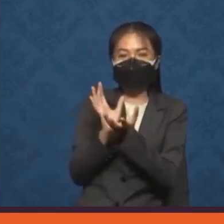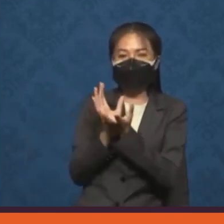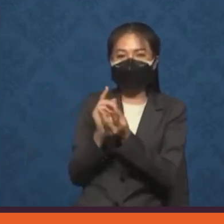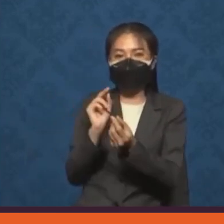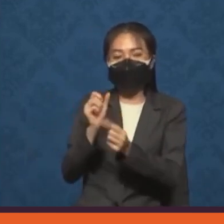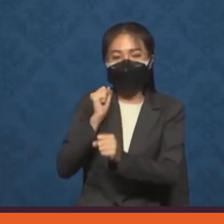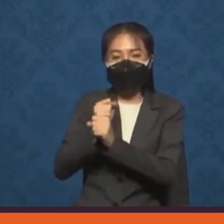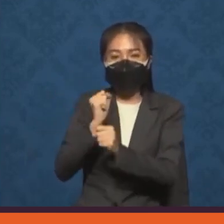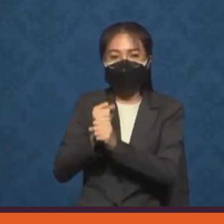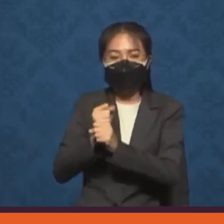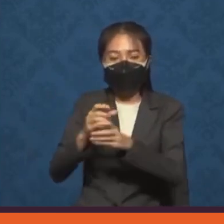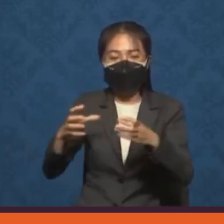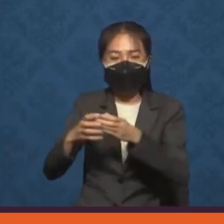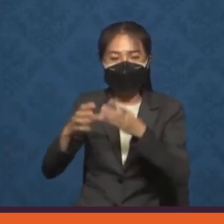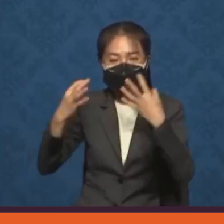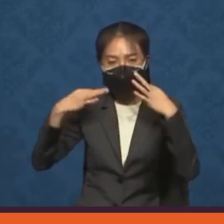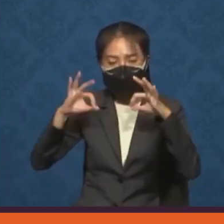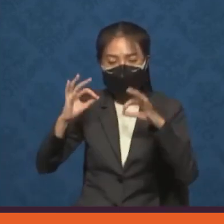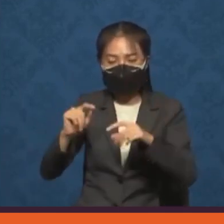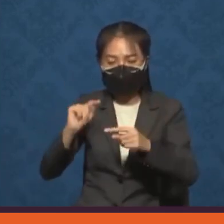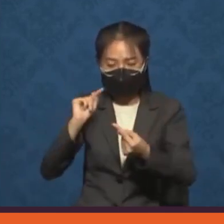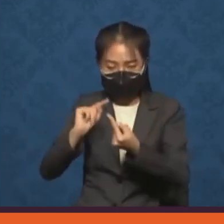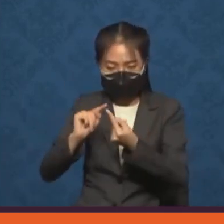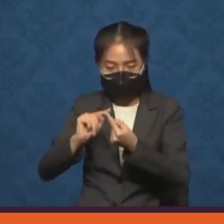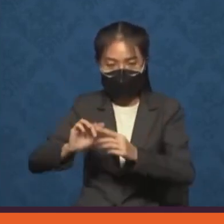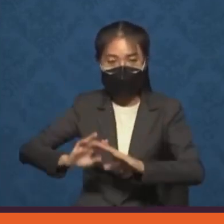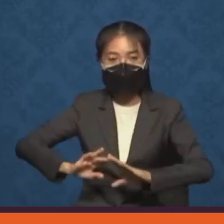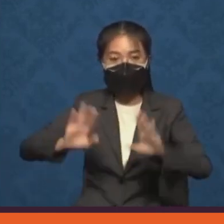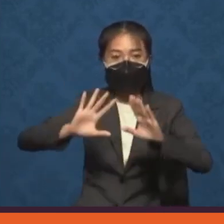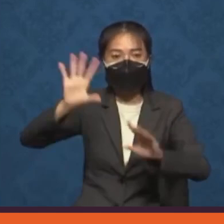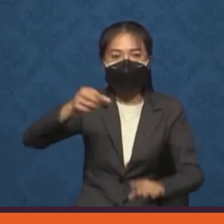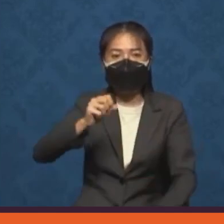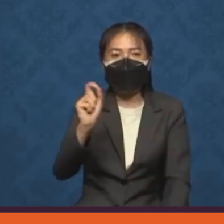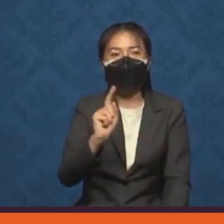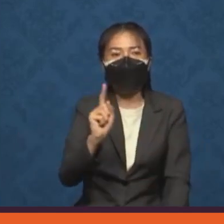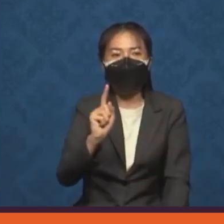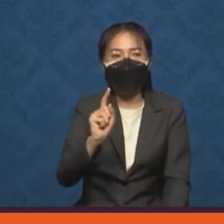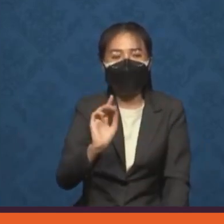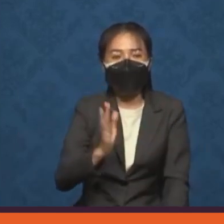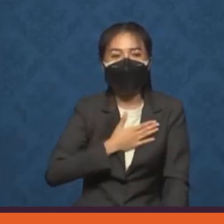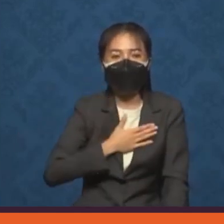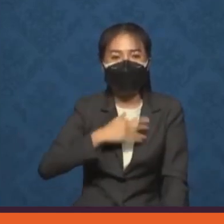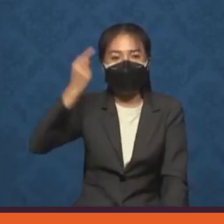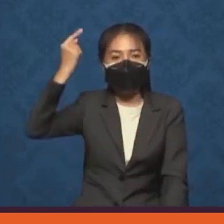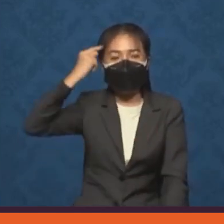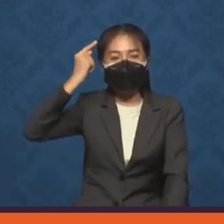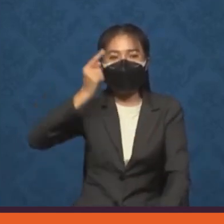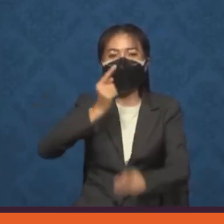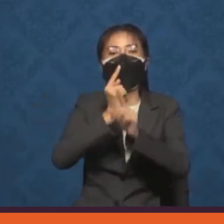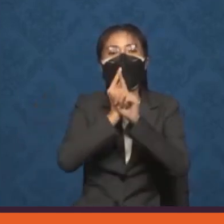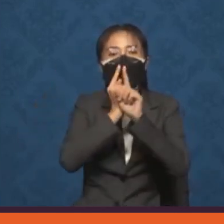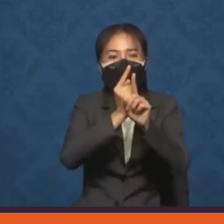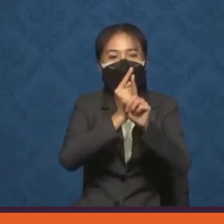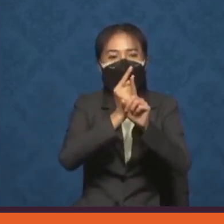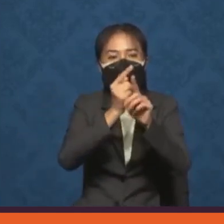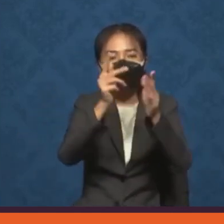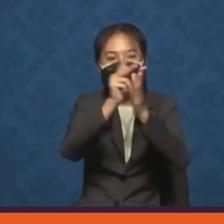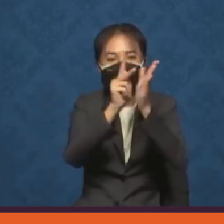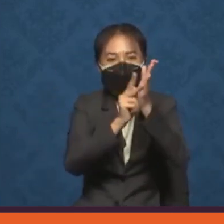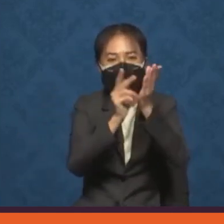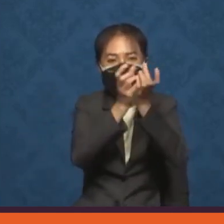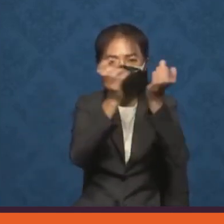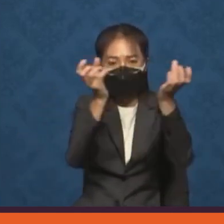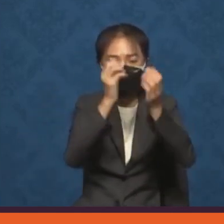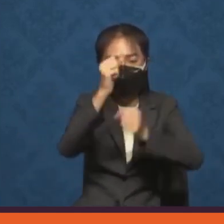รูปแบบการถอดถอนที่ผมยกร่างขึ้นมาเนี่ยผมไม่ได้เอามาจากที่ไหนเลยครับผมคิดมาจากรัฐธรรมนูญ40ของเราเนี่ยแหละรัฐธร